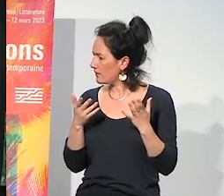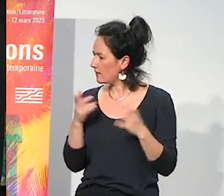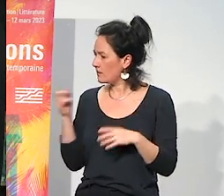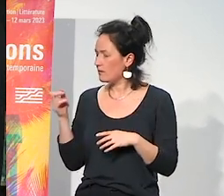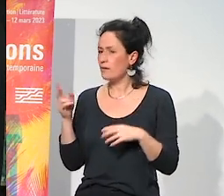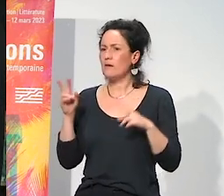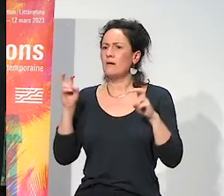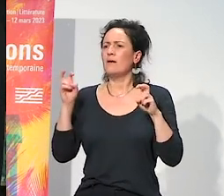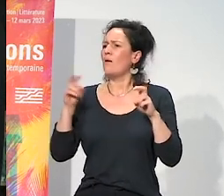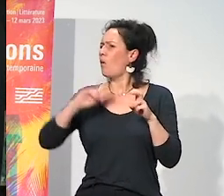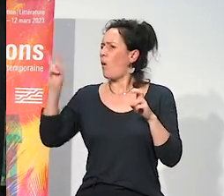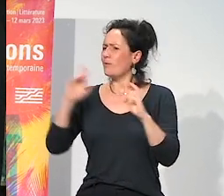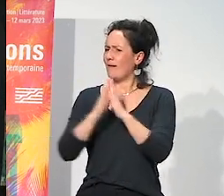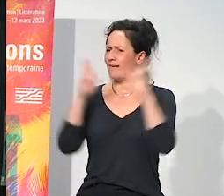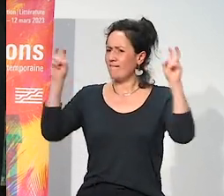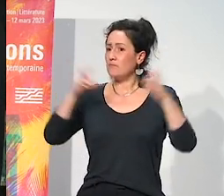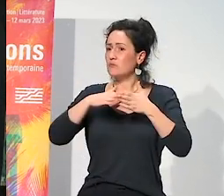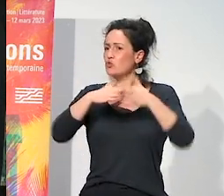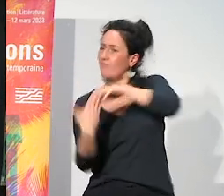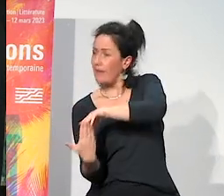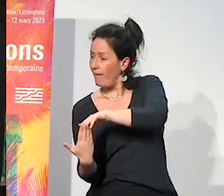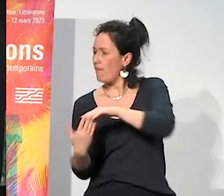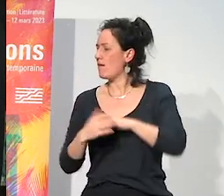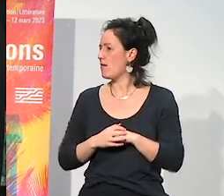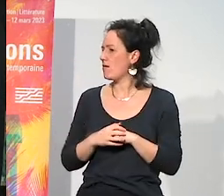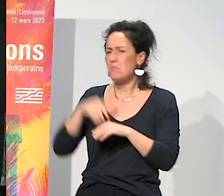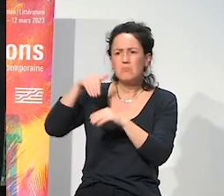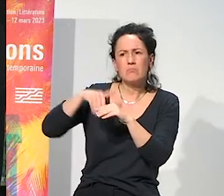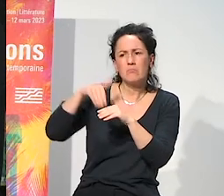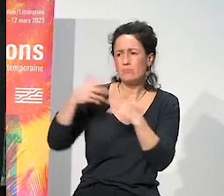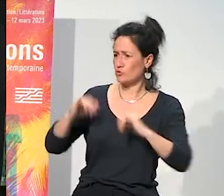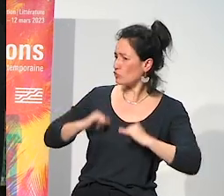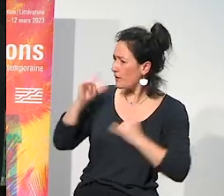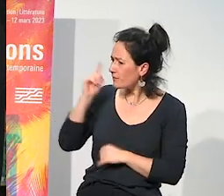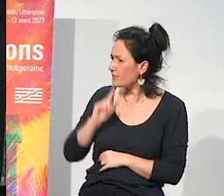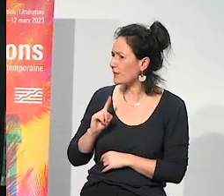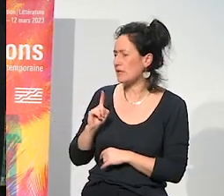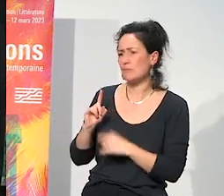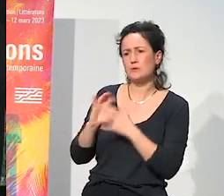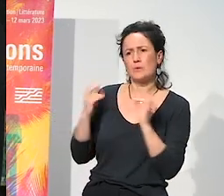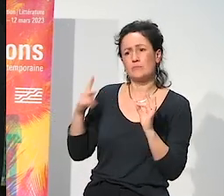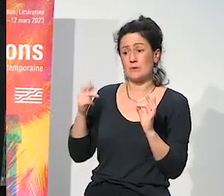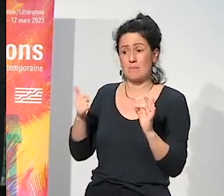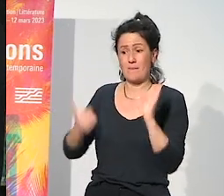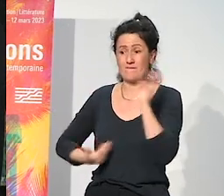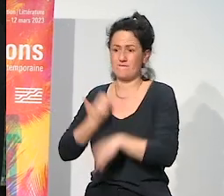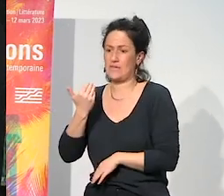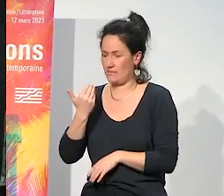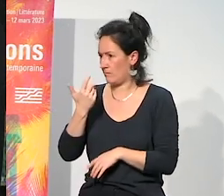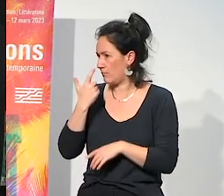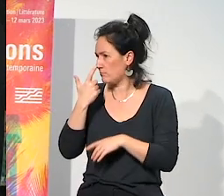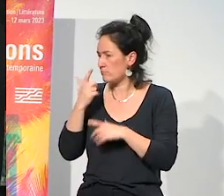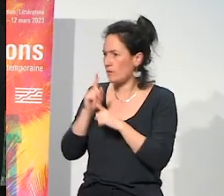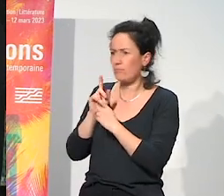Chaviré, votre avant-dernier, qui mettait en scène une jeune fille victime d'un abus, d'une